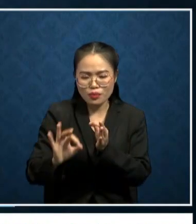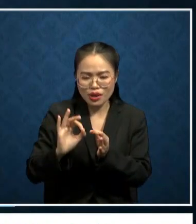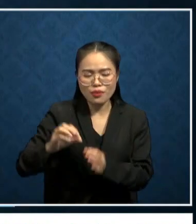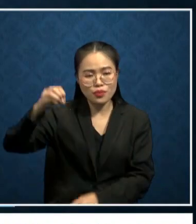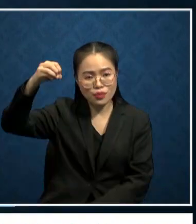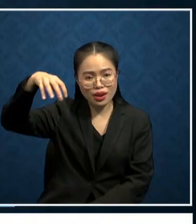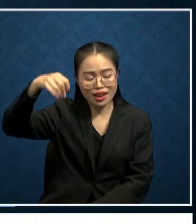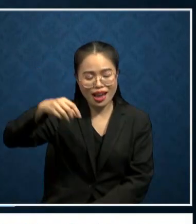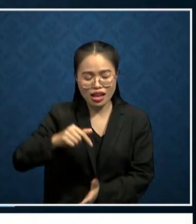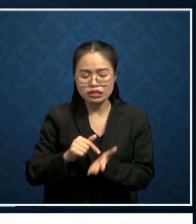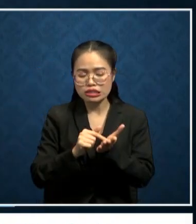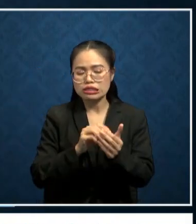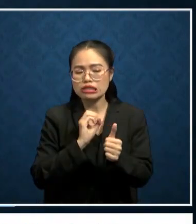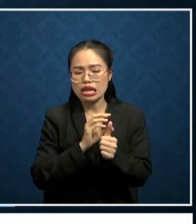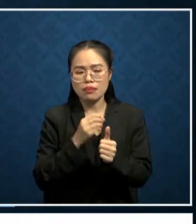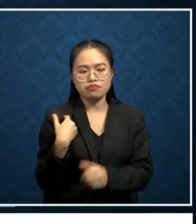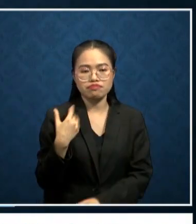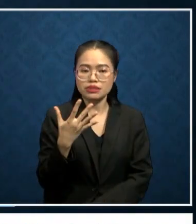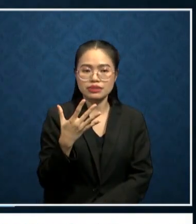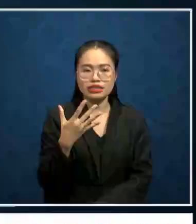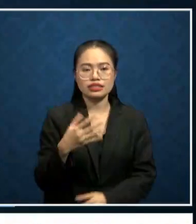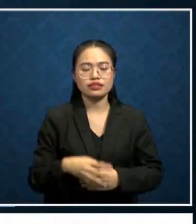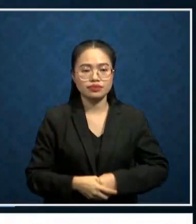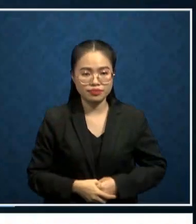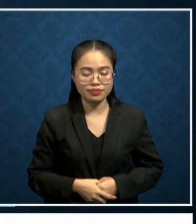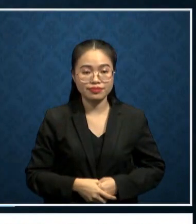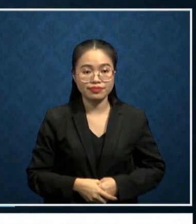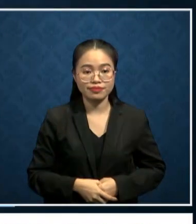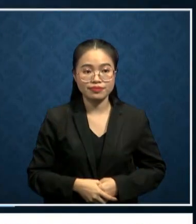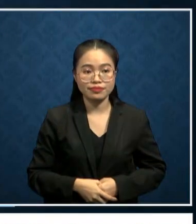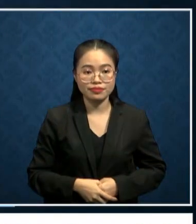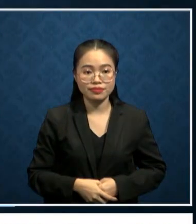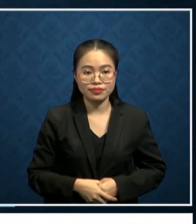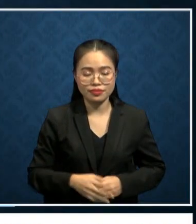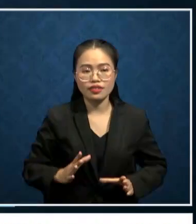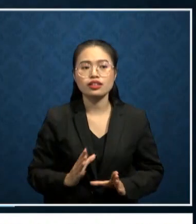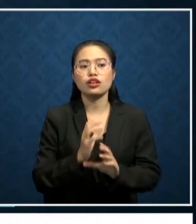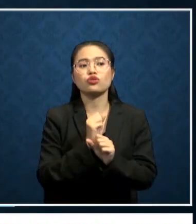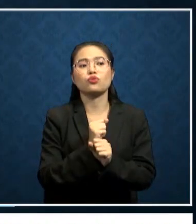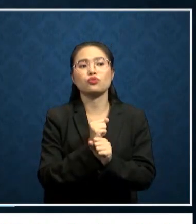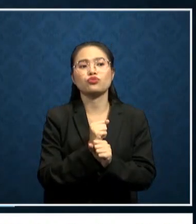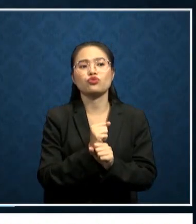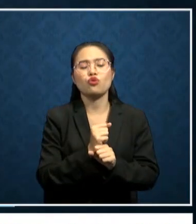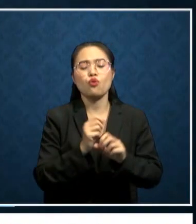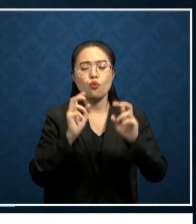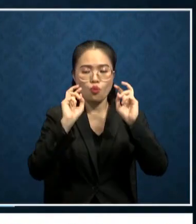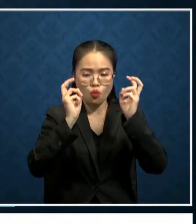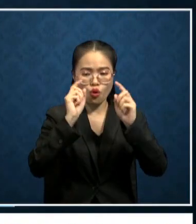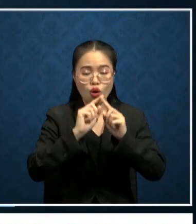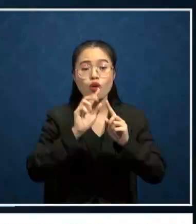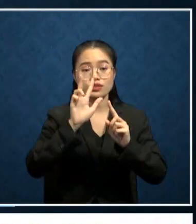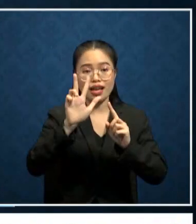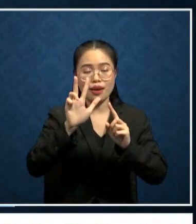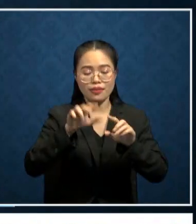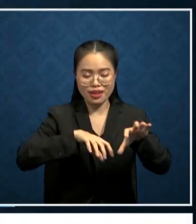ไฟฟ้าไม่มีข้อสังเกตและข้อเสนอแนะผลการดำเนินการของหัวข้อย่อยที่ 3การบริหารกองทุน